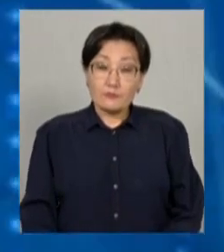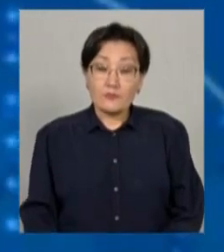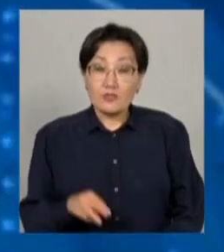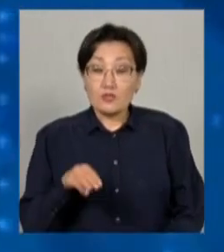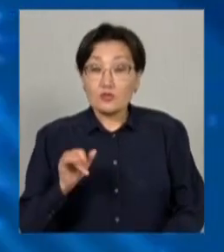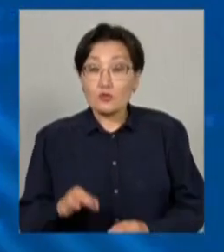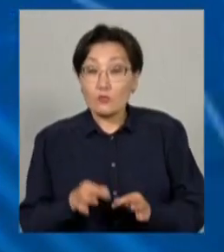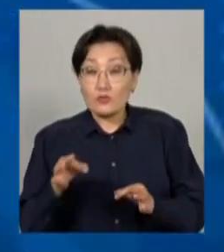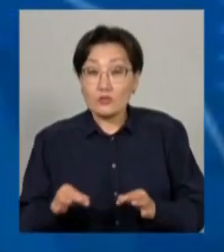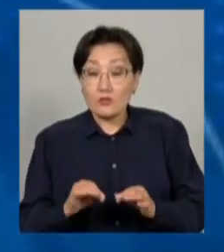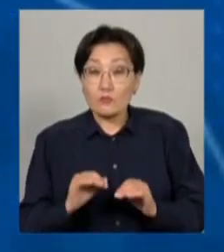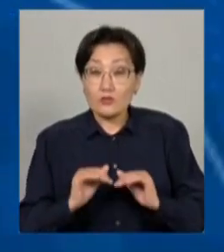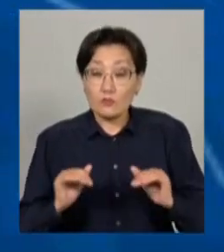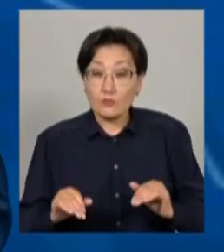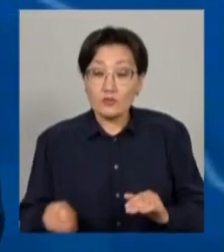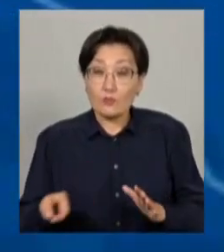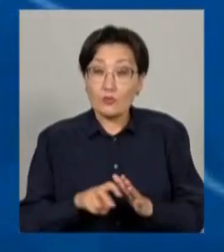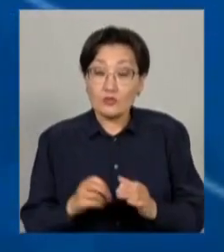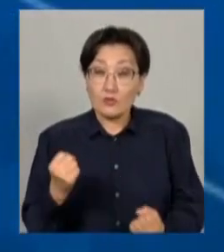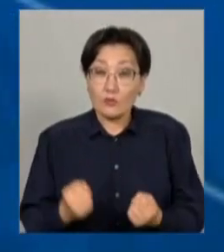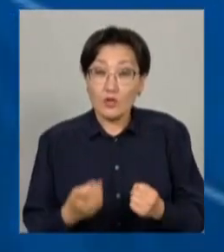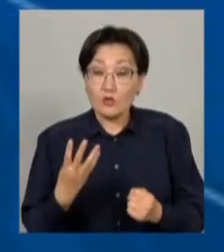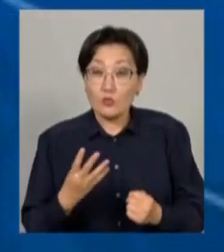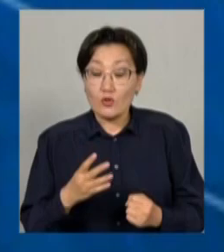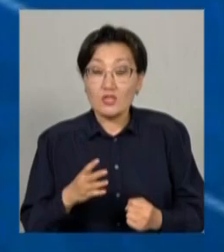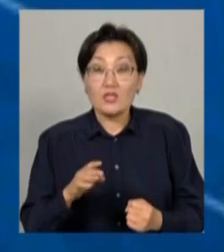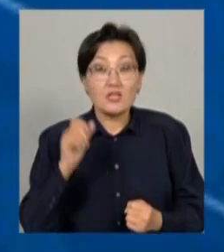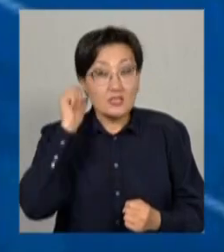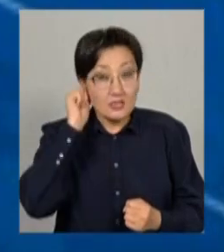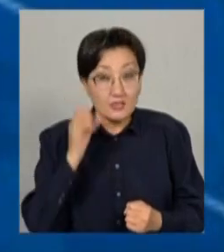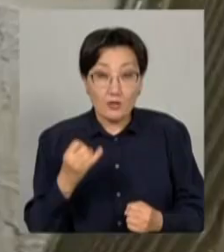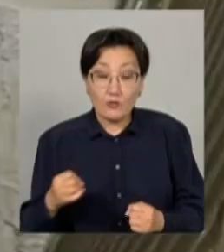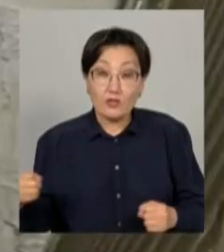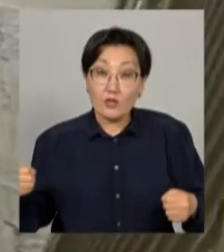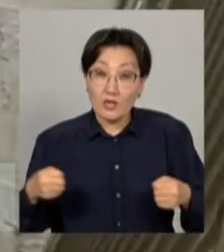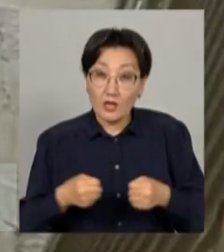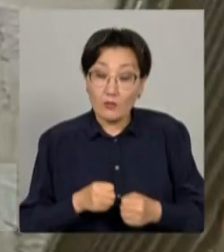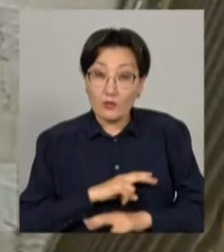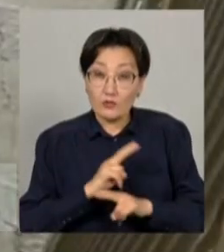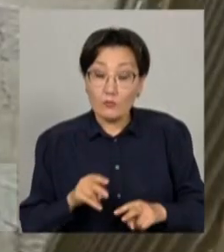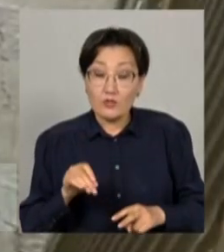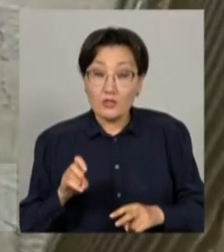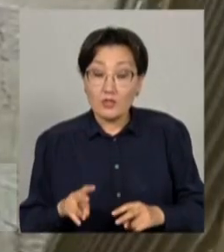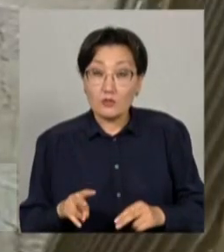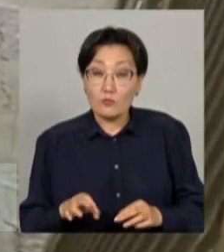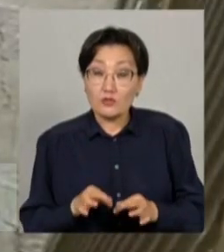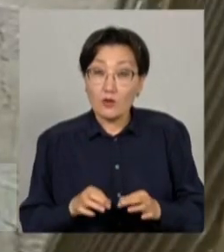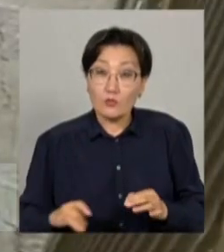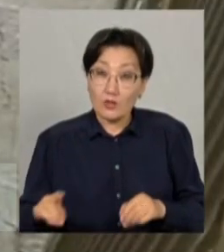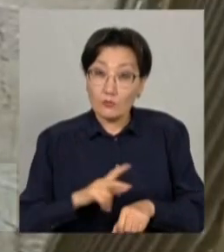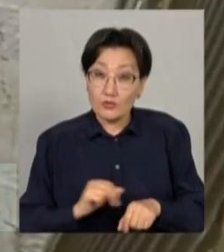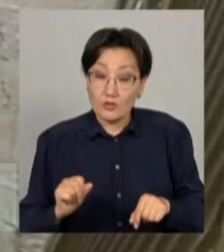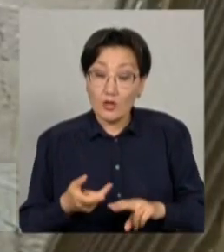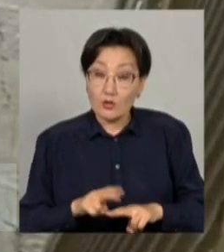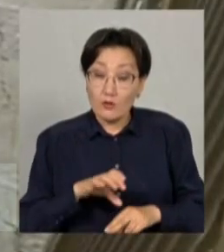Жетісу облысында мектеп оқушысы мінген көлік 4 жасар баланы қағып мерт қылды. Сарқан ауданының полициясы аталған факті бойынша